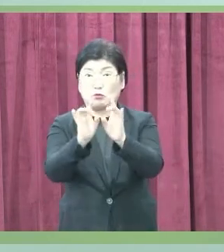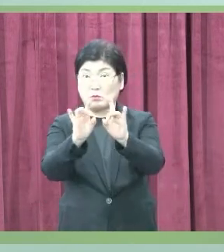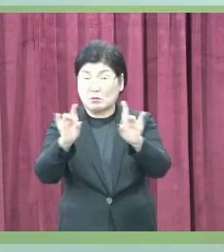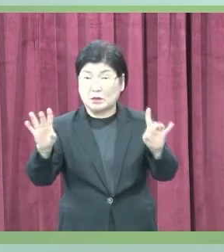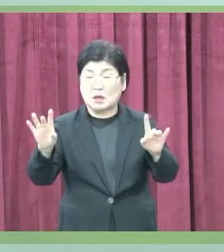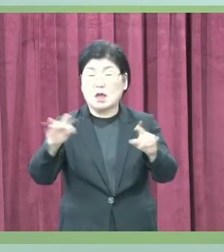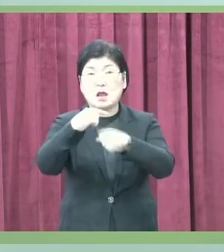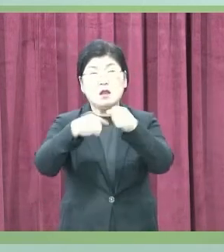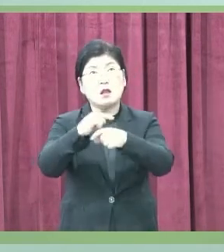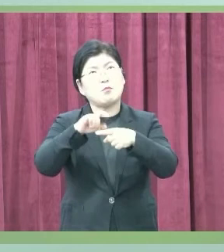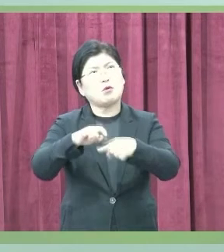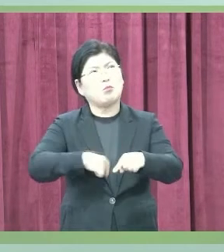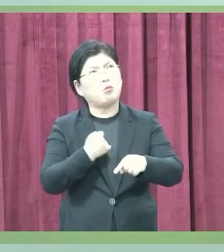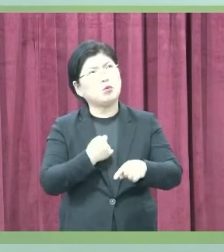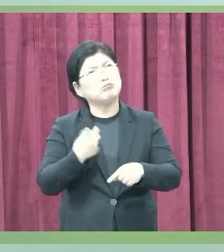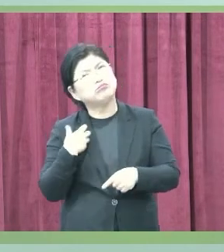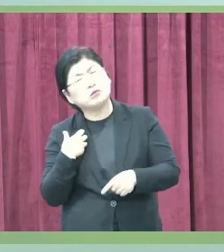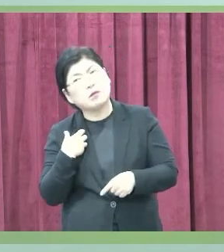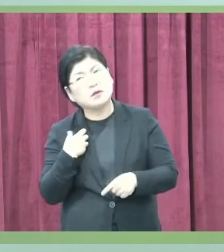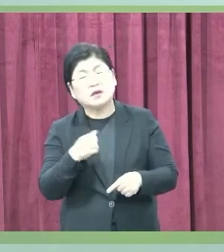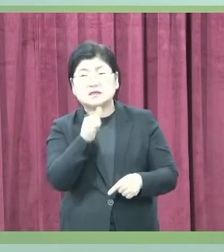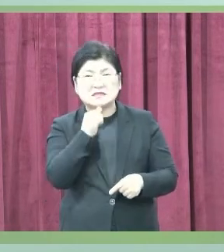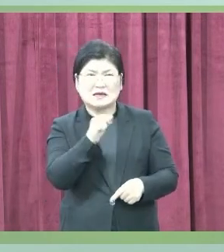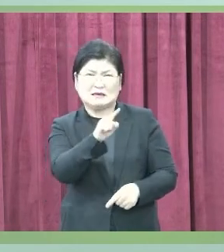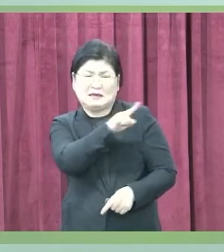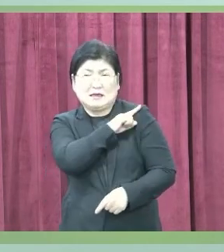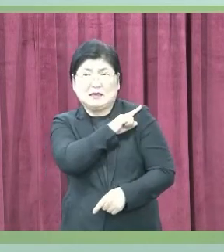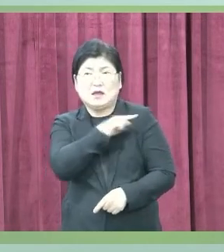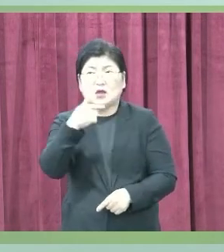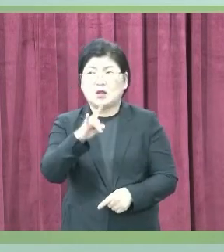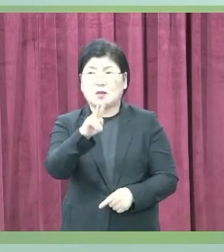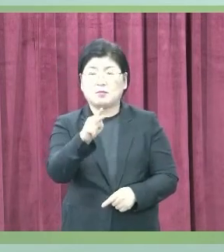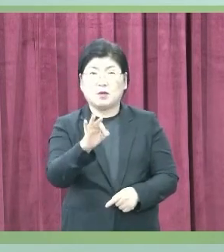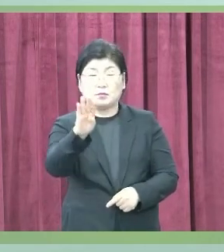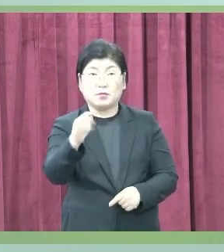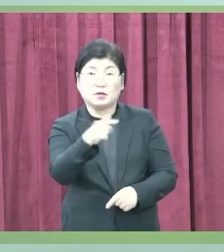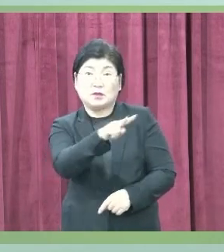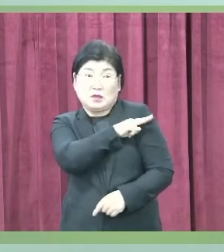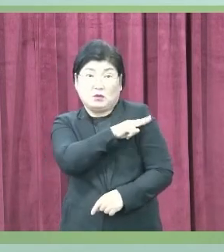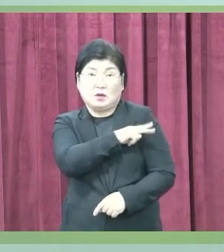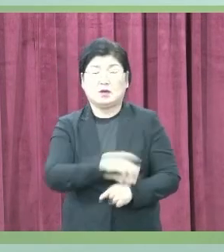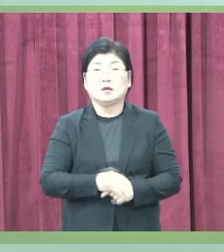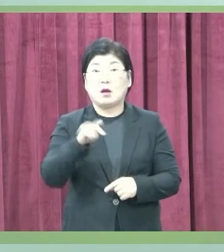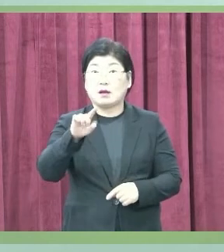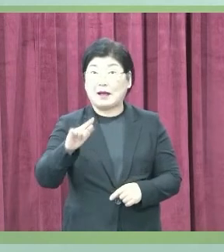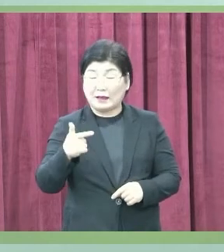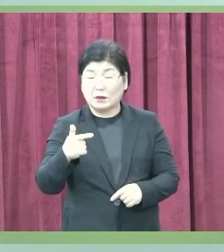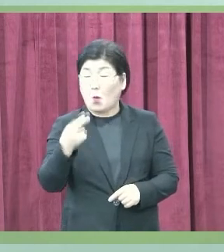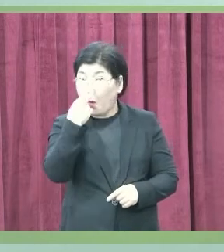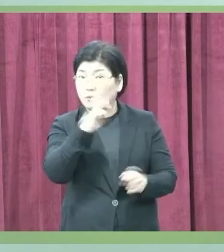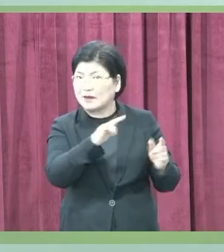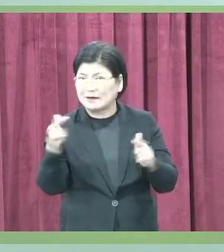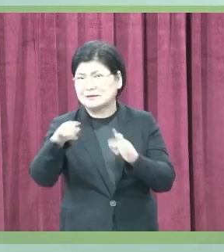연평균 본인 부담금도 중요하죠. 본인 부담금 신장장애가 1등이고 뇌병변 장애가 2등이고 간, 그 다음에 호흡기, 심장의 순서를